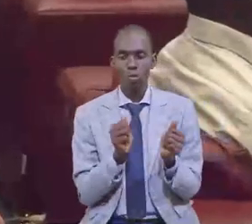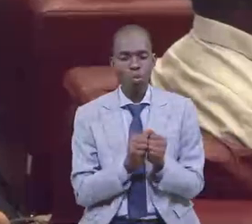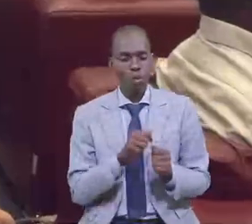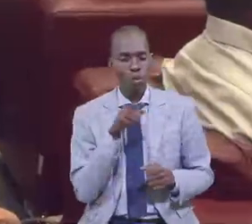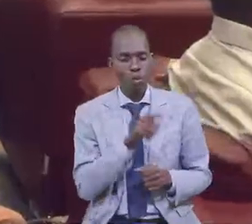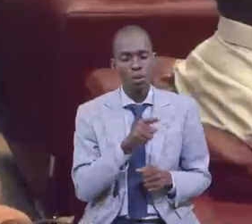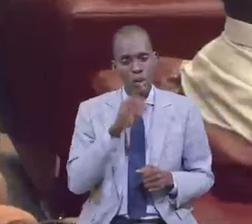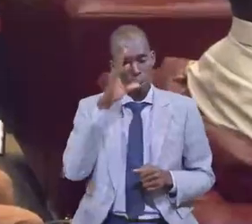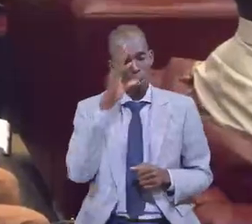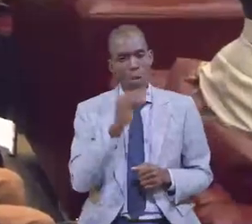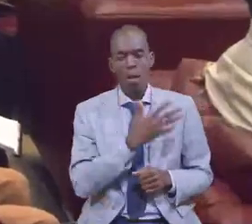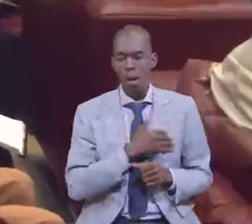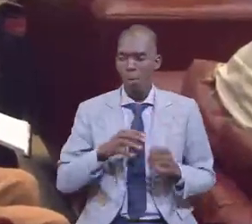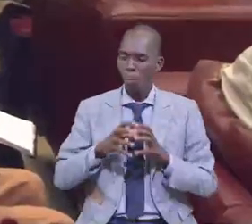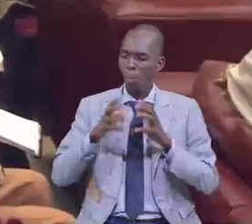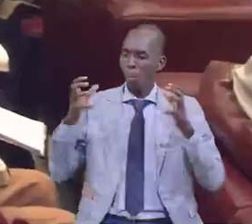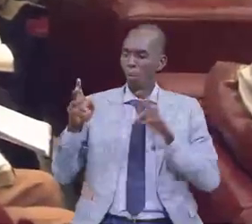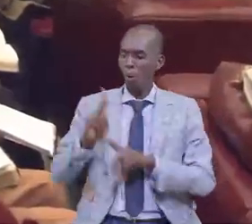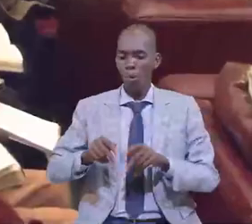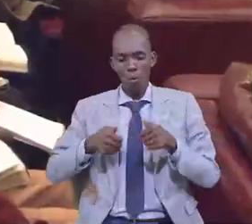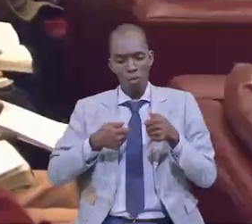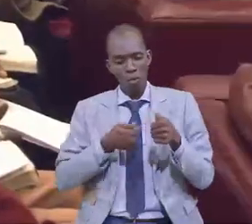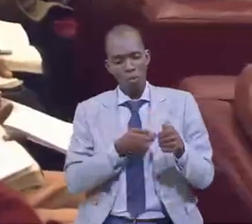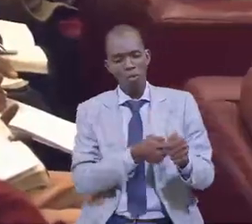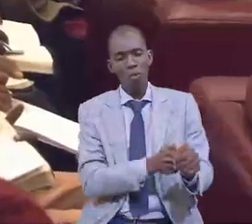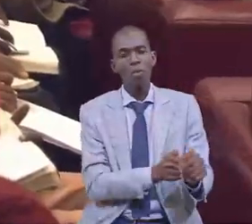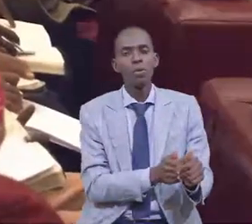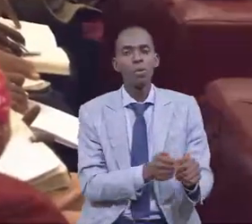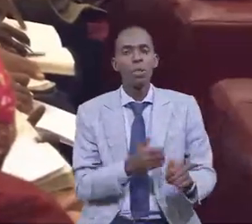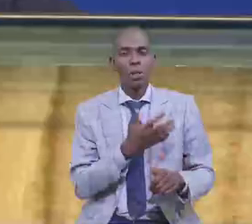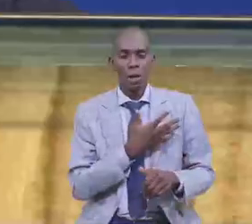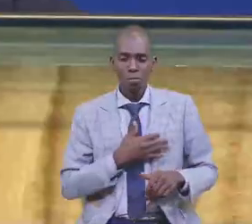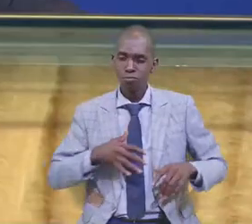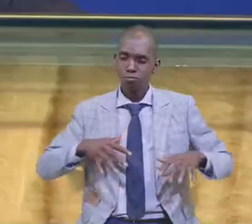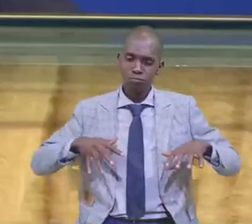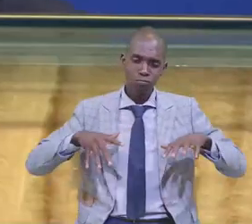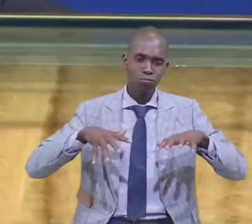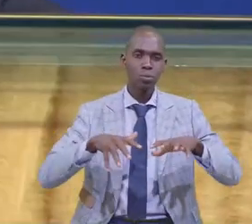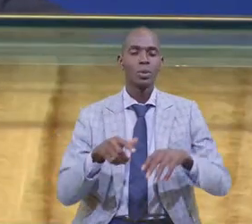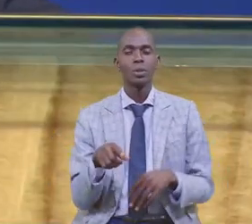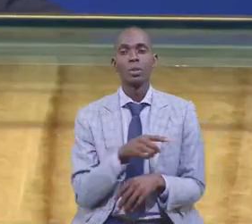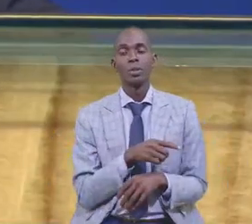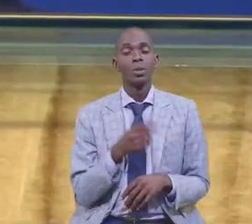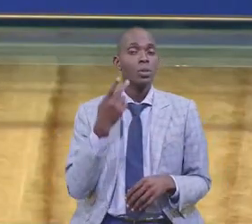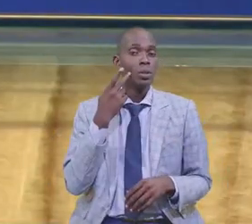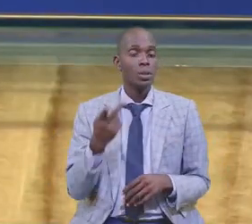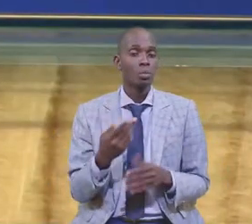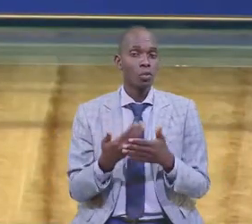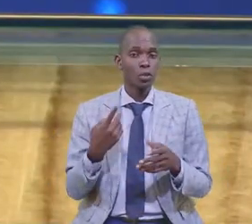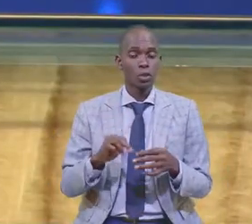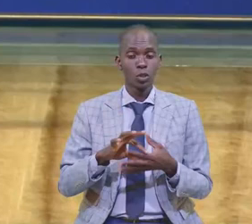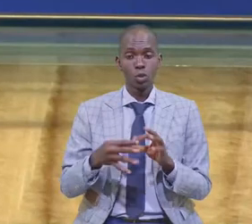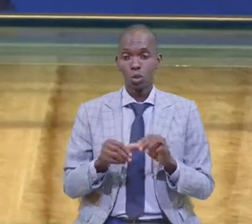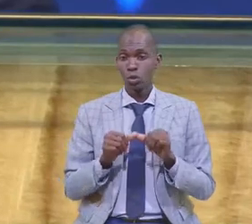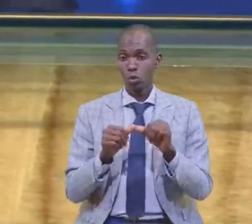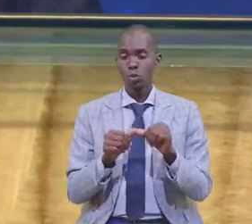lui. Et une grande foule le suivait et le pressait. Avant que l'histoire ne